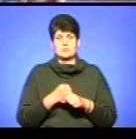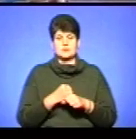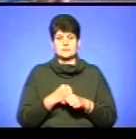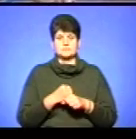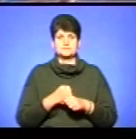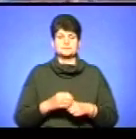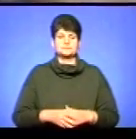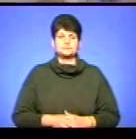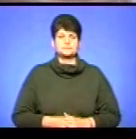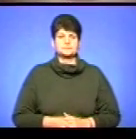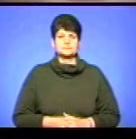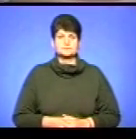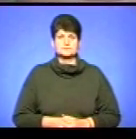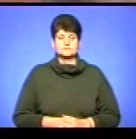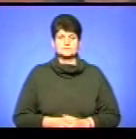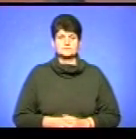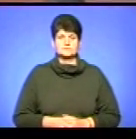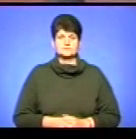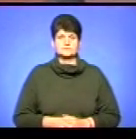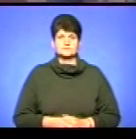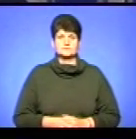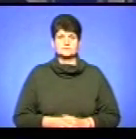Світлана Шумна, Юрій Багрій. Новини.